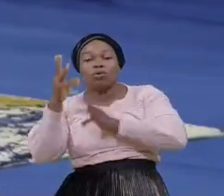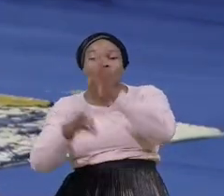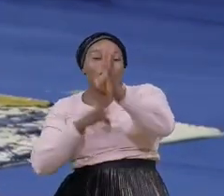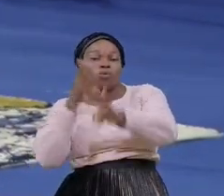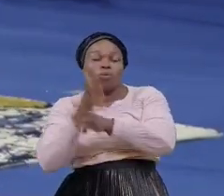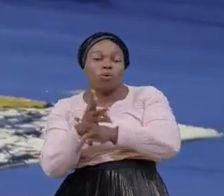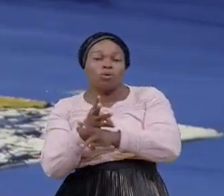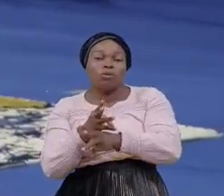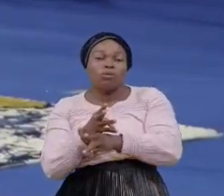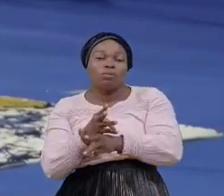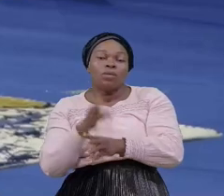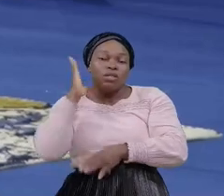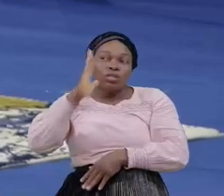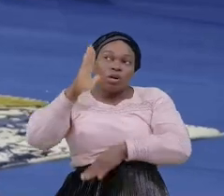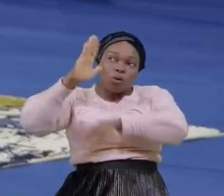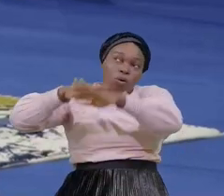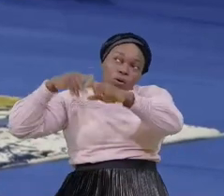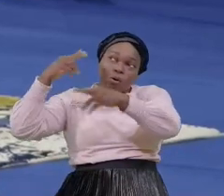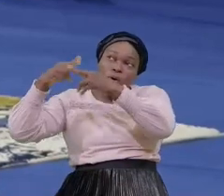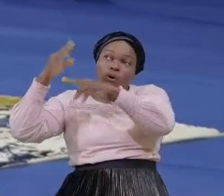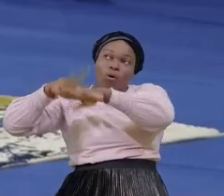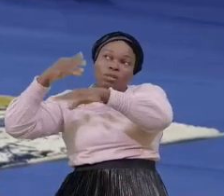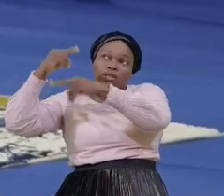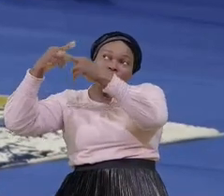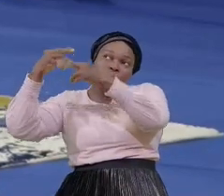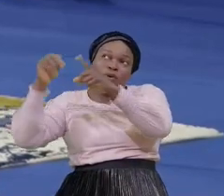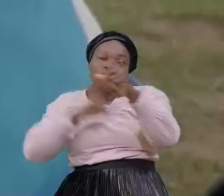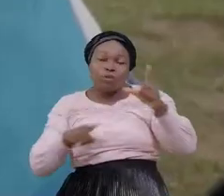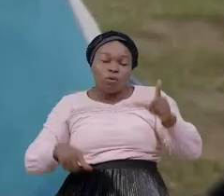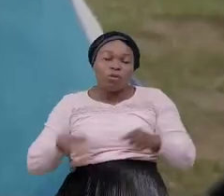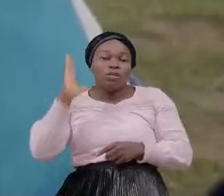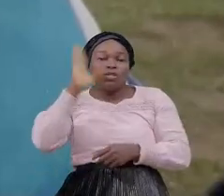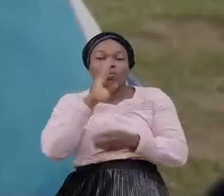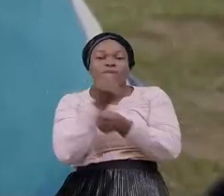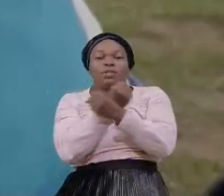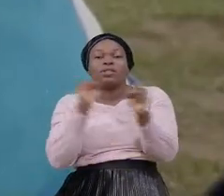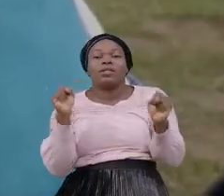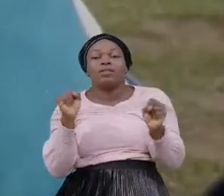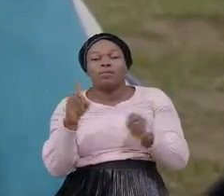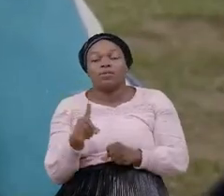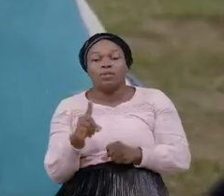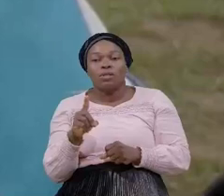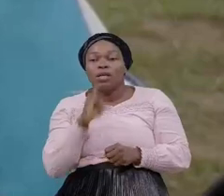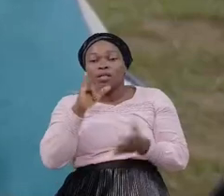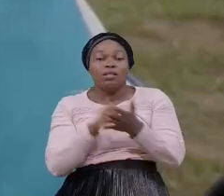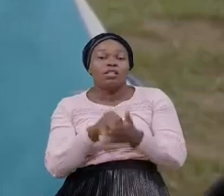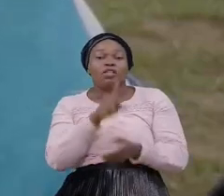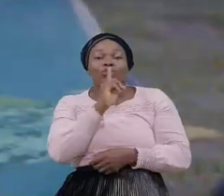dans le monde, quiconque invoquera le nom du Seigneur sera sauvé. Est-ce vrai?